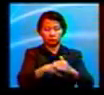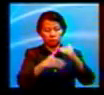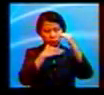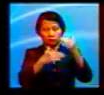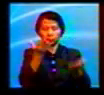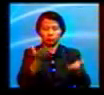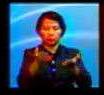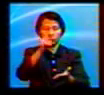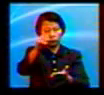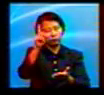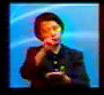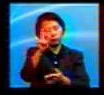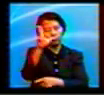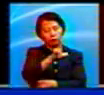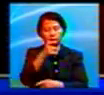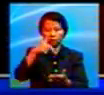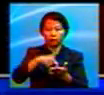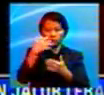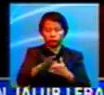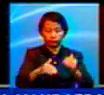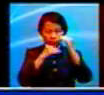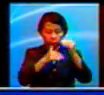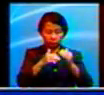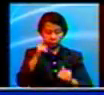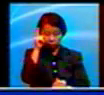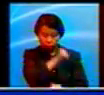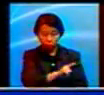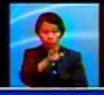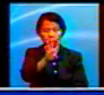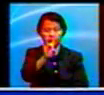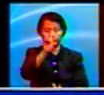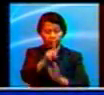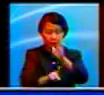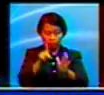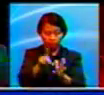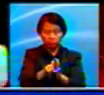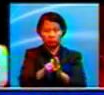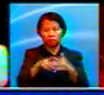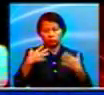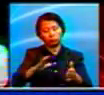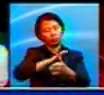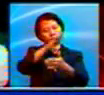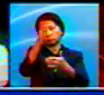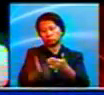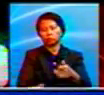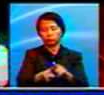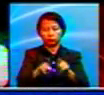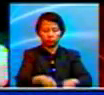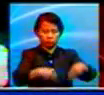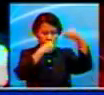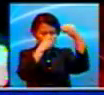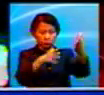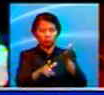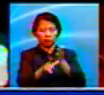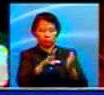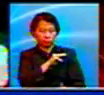tempoh mungkin 2-3 hari lagi setelah tempoh kritikal 48 jam sudah pun selesai seperti diumumkan oleh